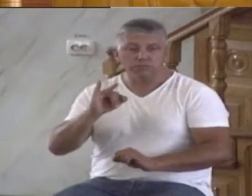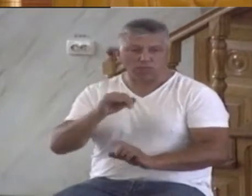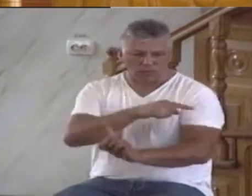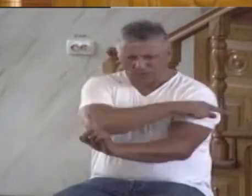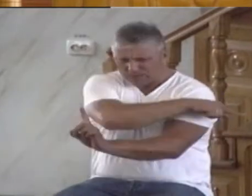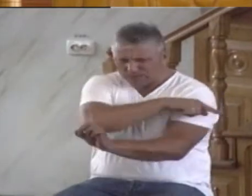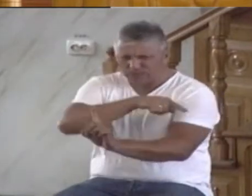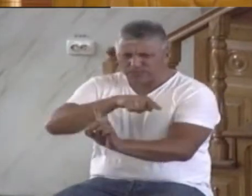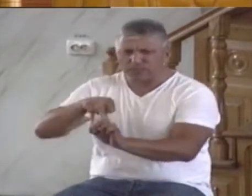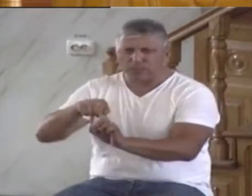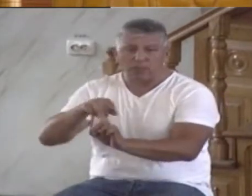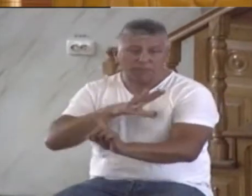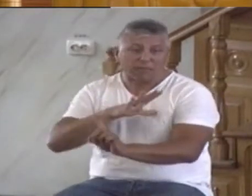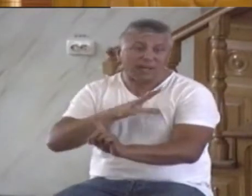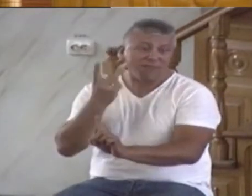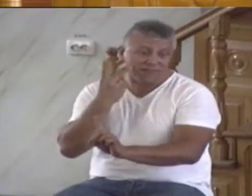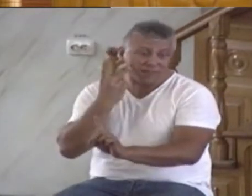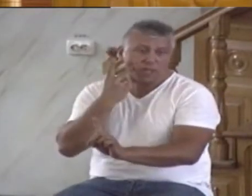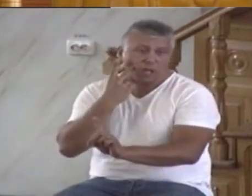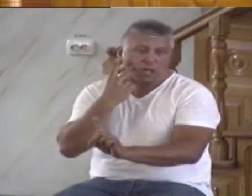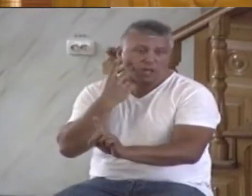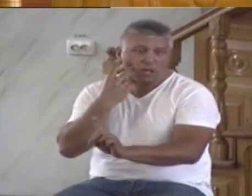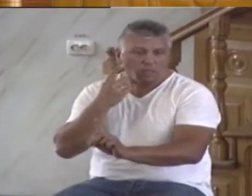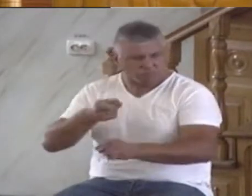Настоящие и фальшивые,